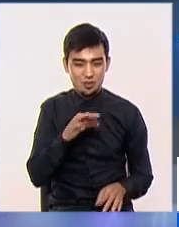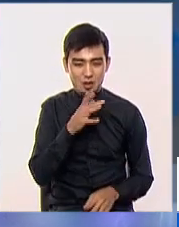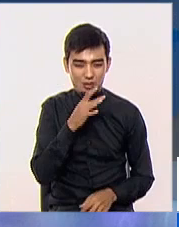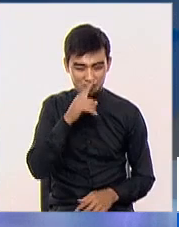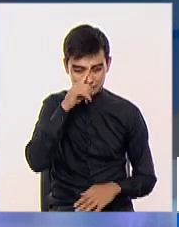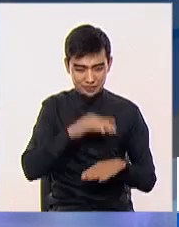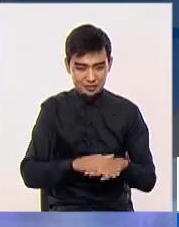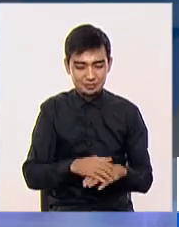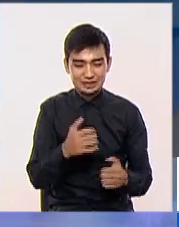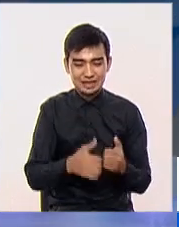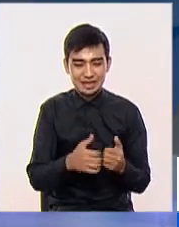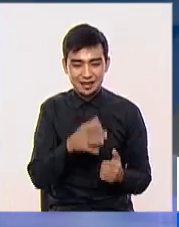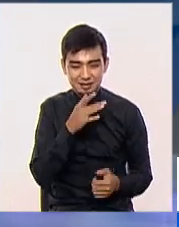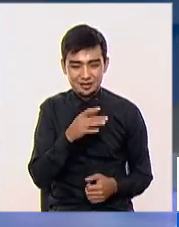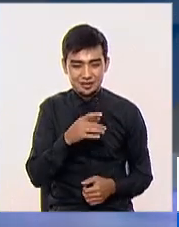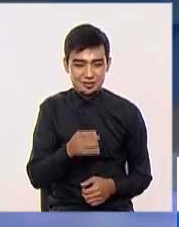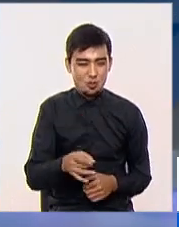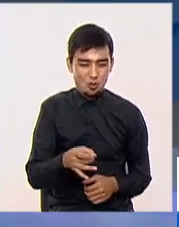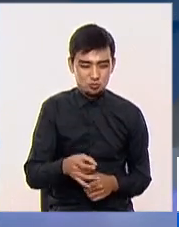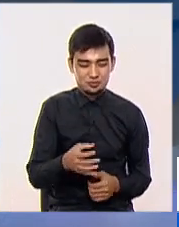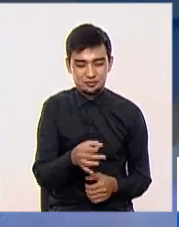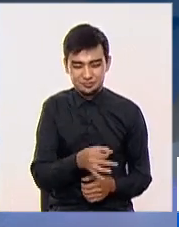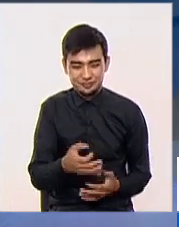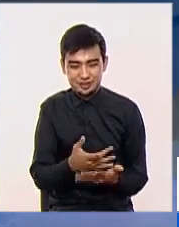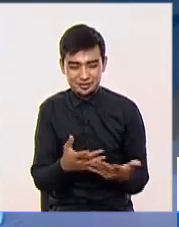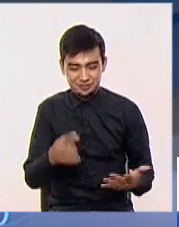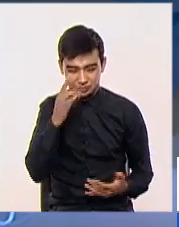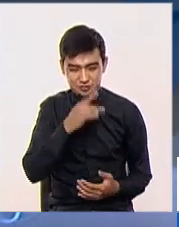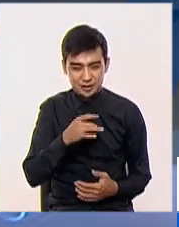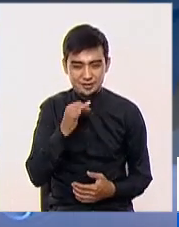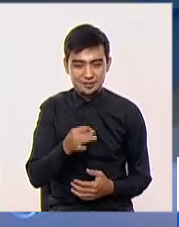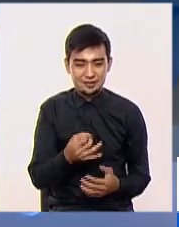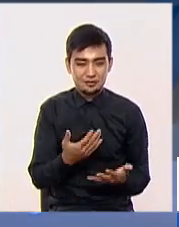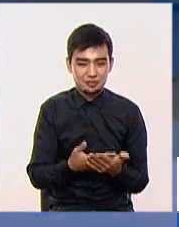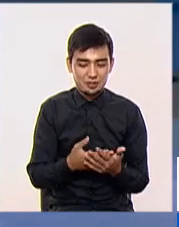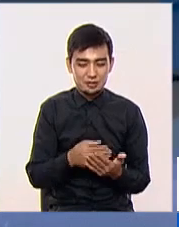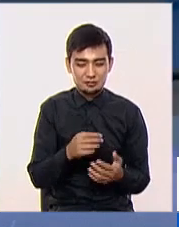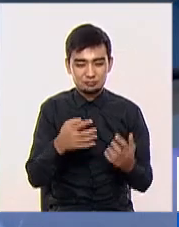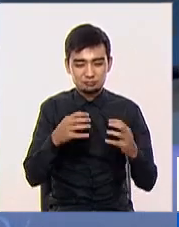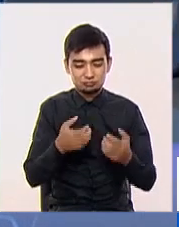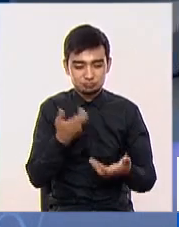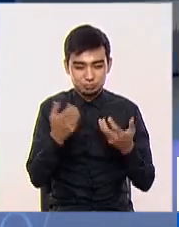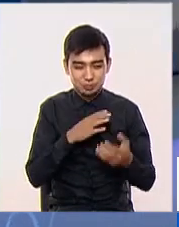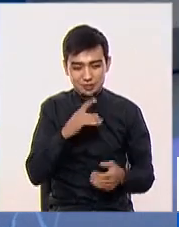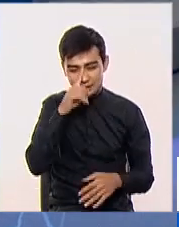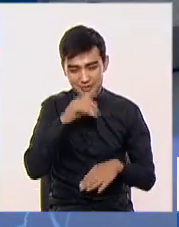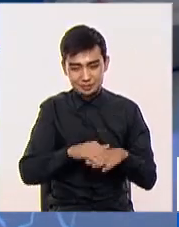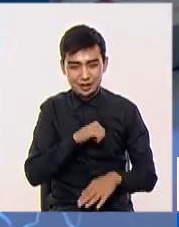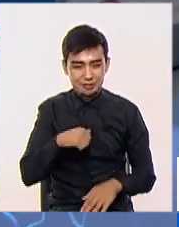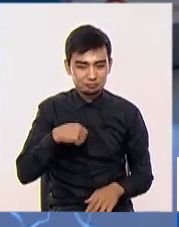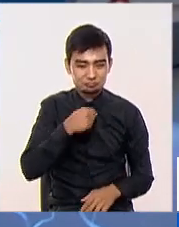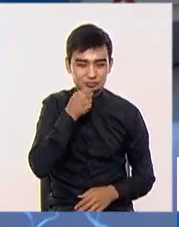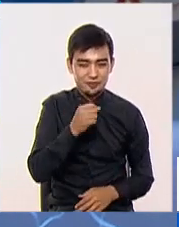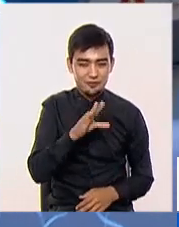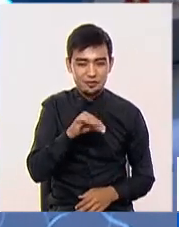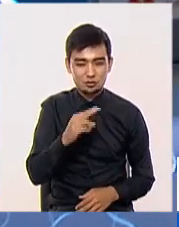возраст акимов областей и городов республиканского значения. Так, согласно данным рэнкинг КИЗ, самый взрослый аким руководит